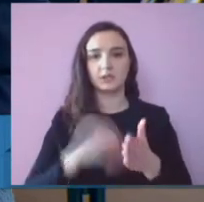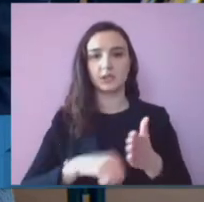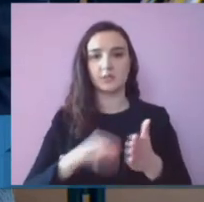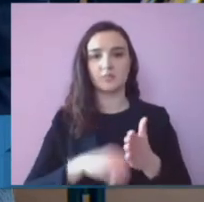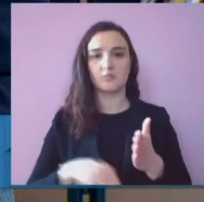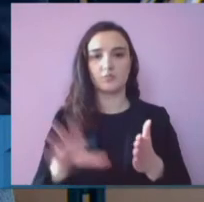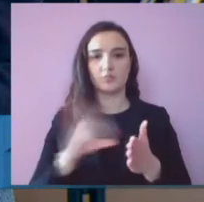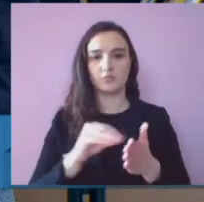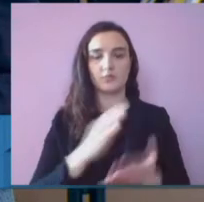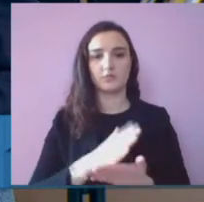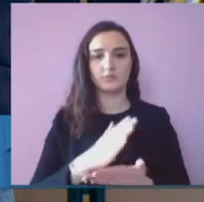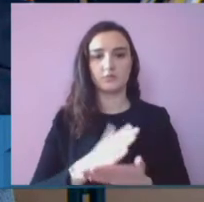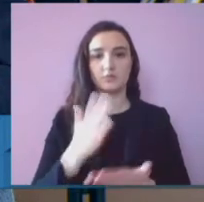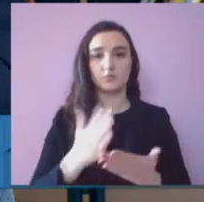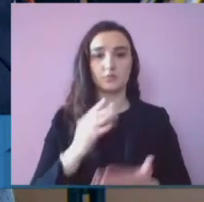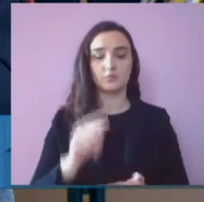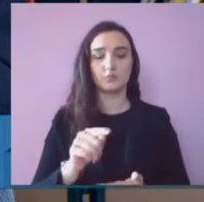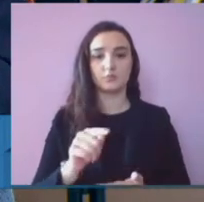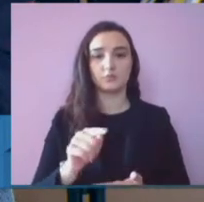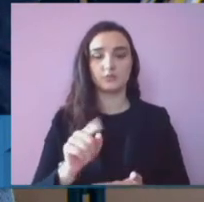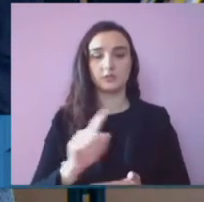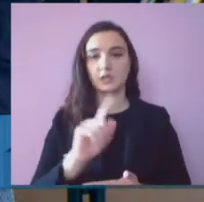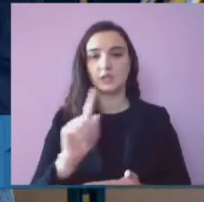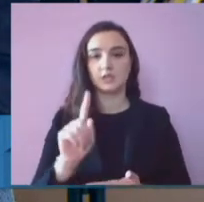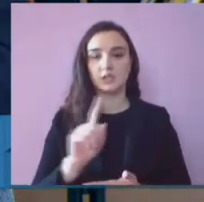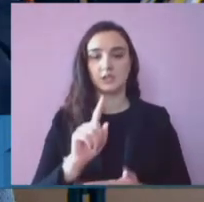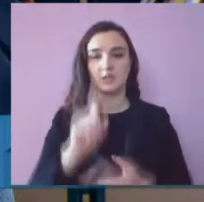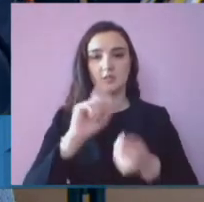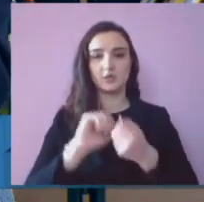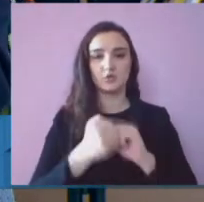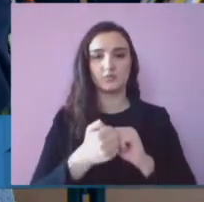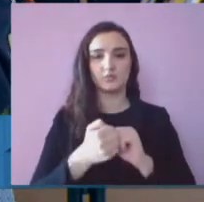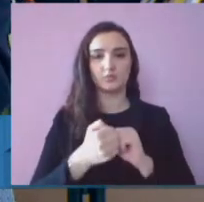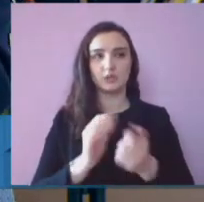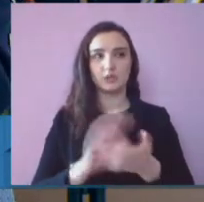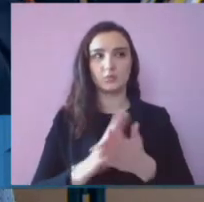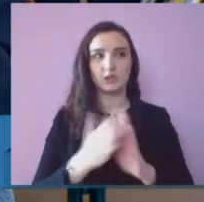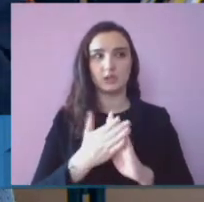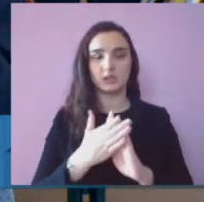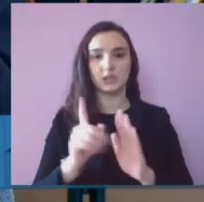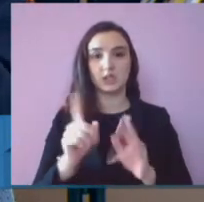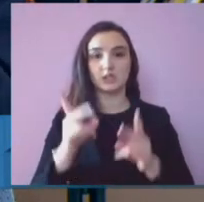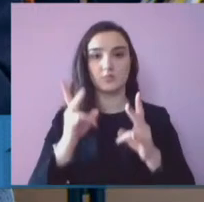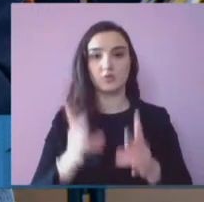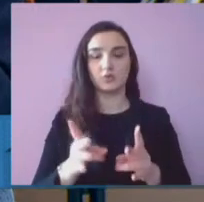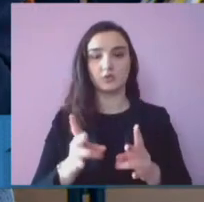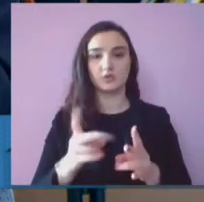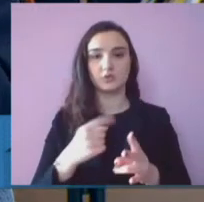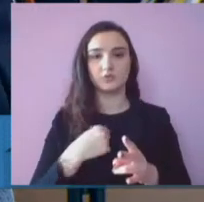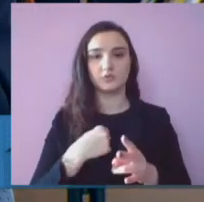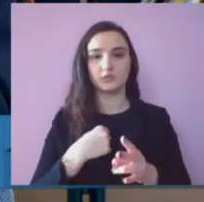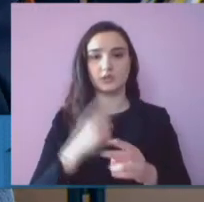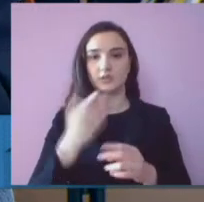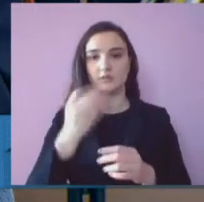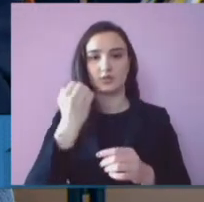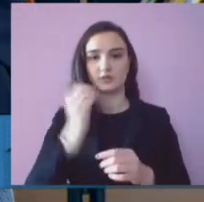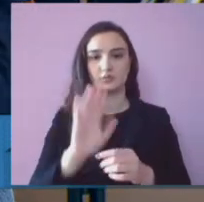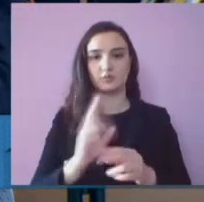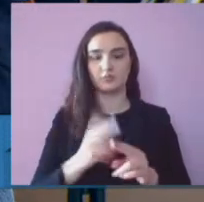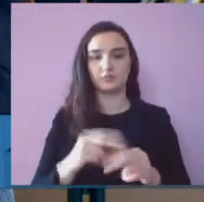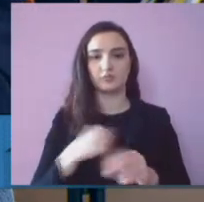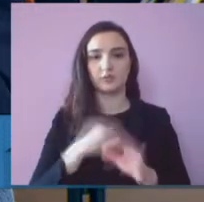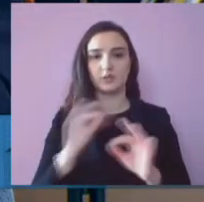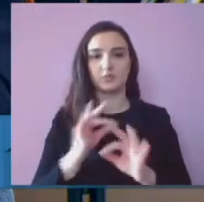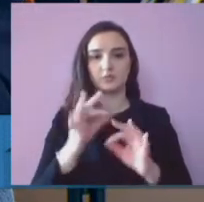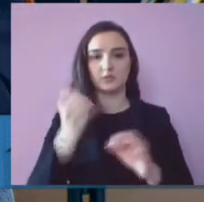იპყრობს თუ თქვათ, რაღაცა დამახსოვრებული სიტუაციას, რომელიც მოხდა, რომელიც ჩვენ არ გვახსოვს, იმიტომ რომ ჩვენ არადროს არ გვახსოვს